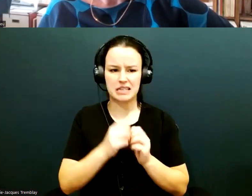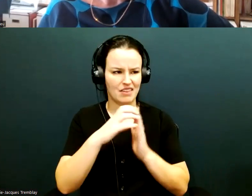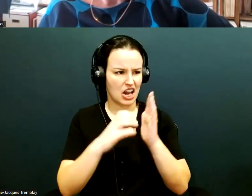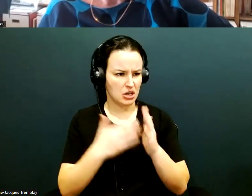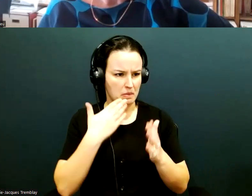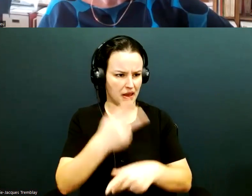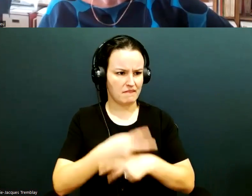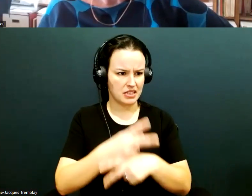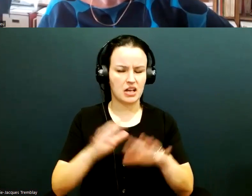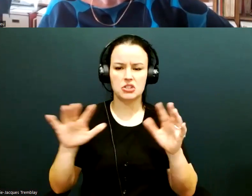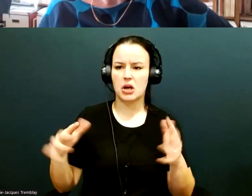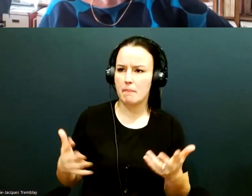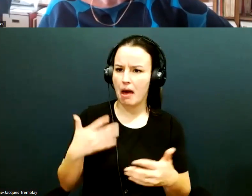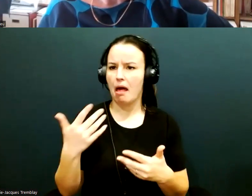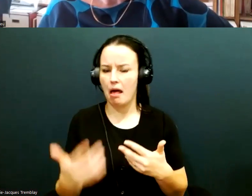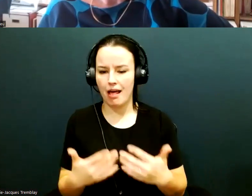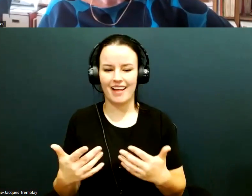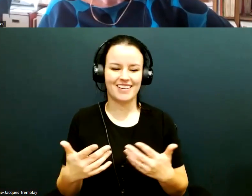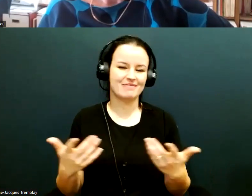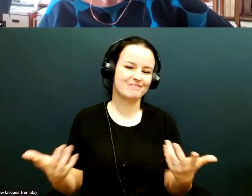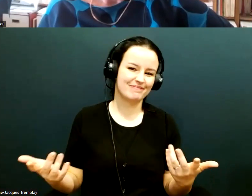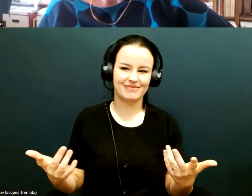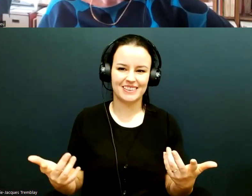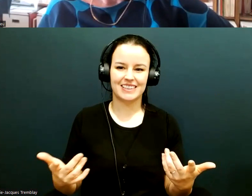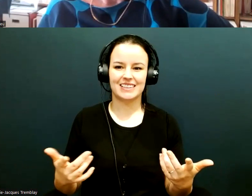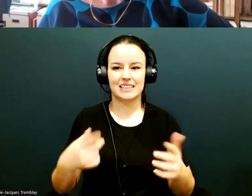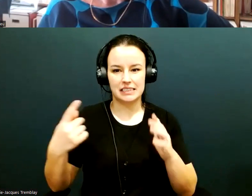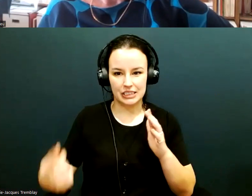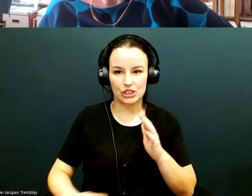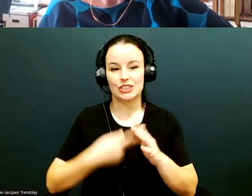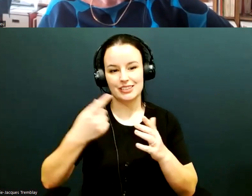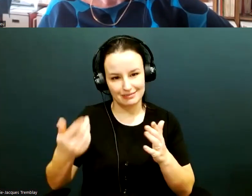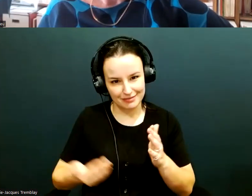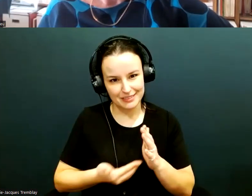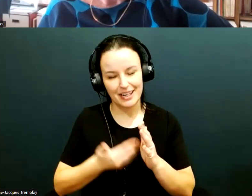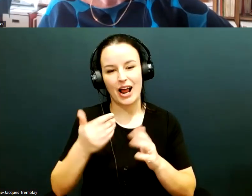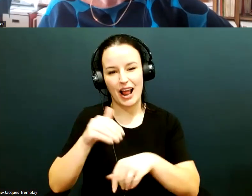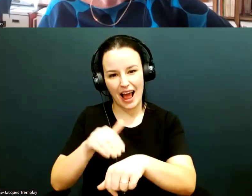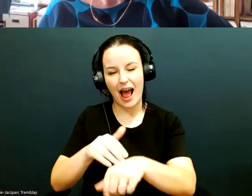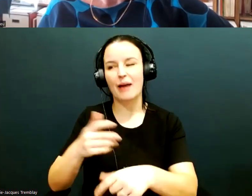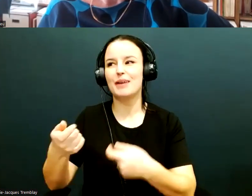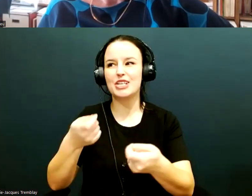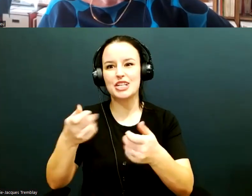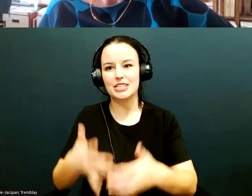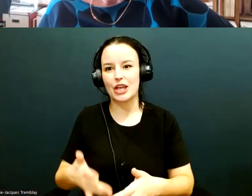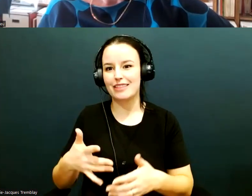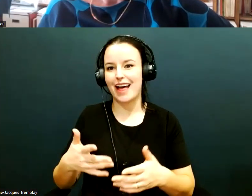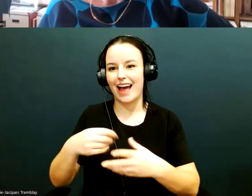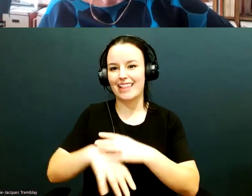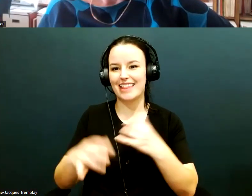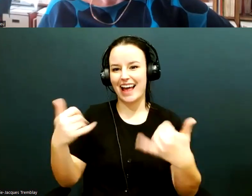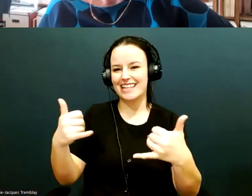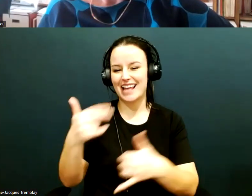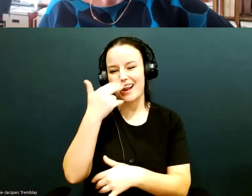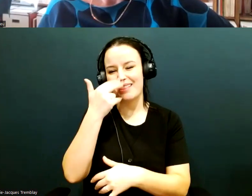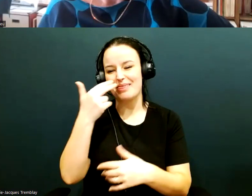ça que ça soit mis de l'avant. Donc, fait que là, ben, évidemment, je l'ai relancé, puis ben, la gestionnaire était dans la salle, donc ça, c'était quand même très